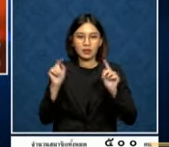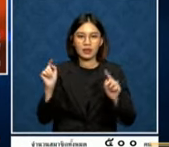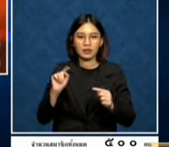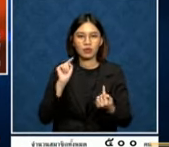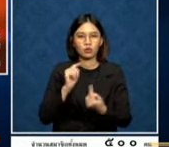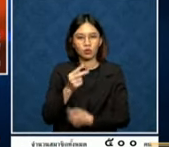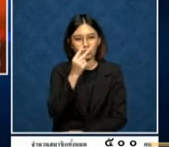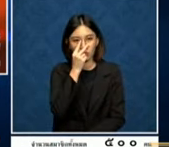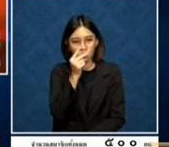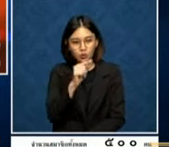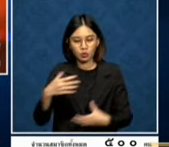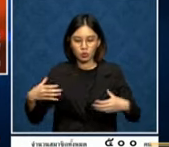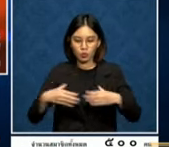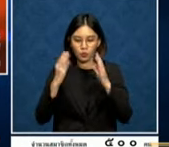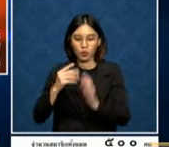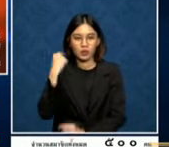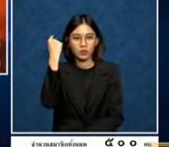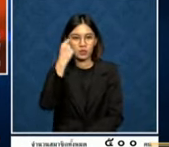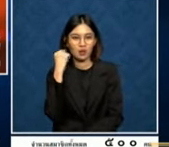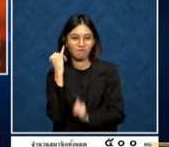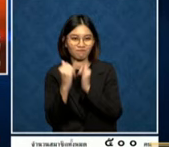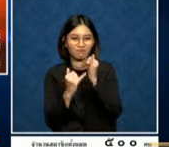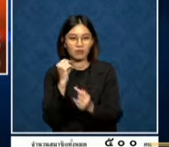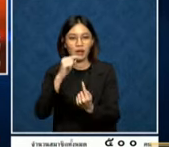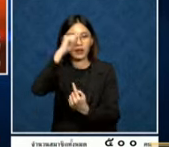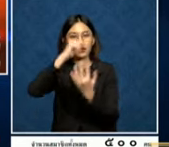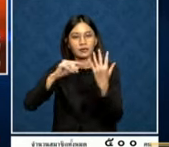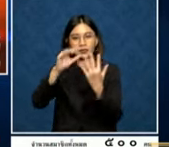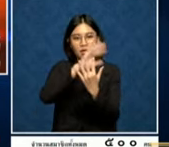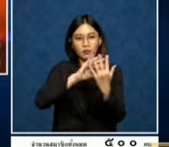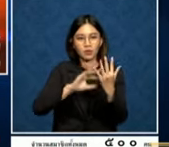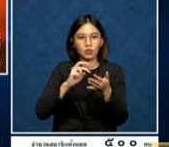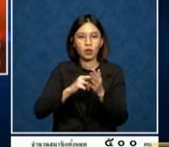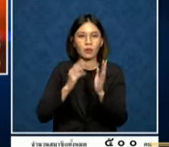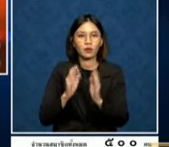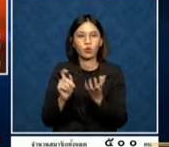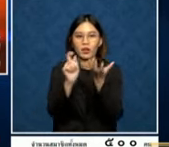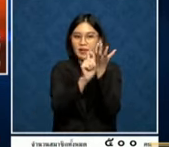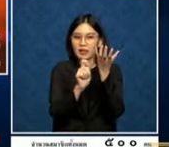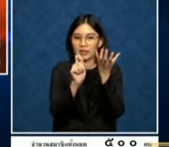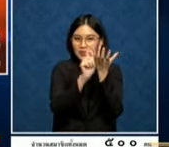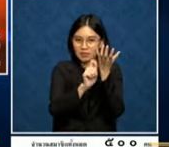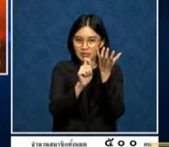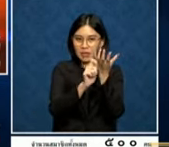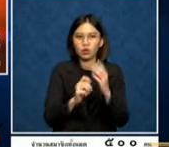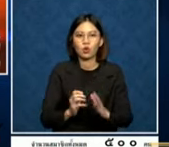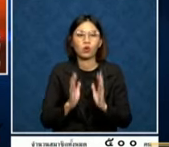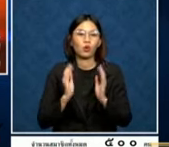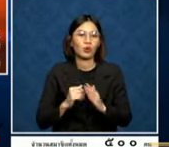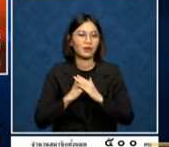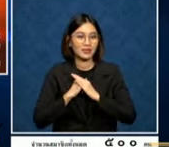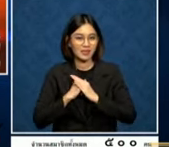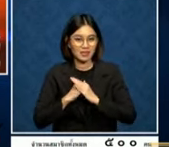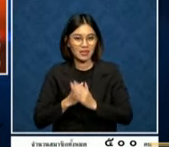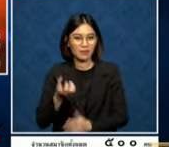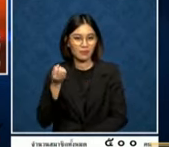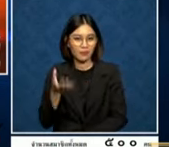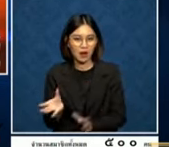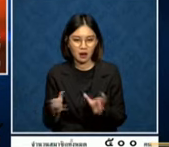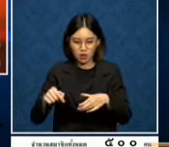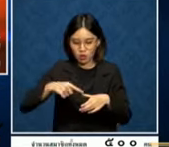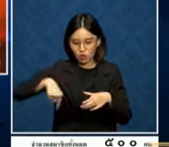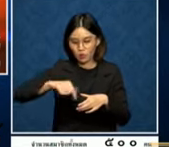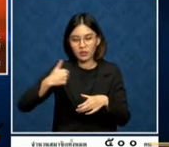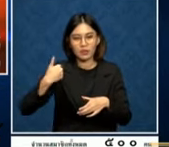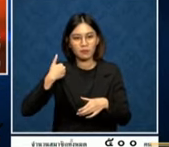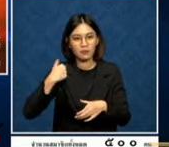คะเมื่อดูจากกลุ่มนักท่องเที่ยวที่มาเที่ยวไทยค่ะส่วนใหญ่นะคะจะเป็นชาวเอเชียโดยโดยเฉพาะชาวจีนค่ะซึ่งนักท่องเที่ยวกลุ่มนี้ก็